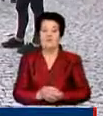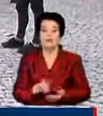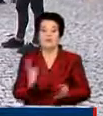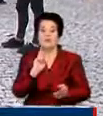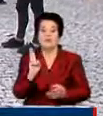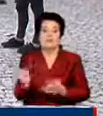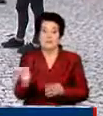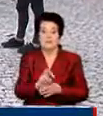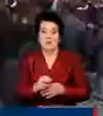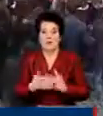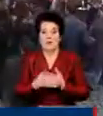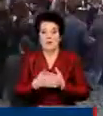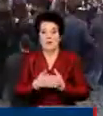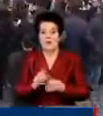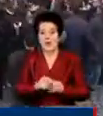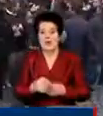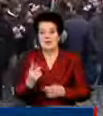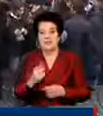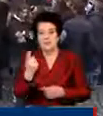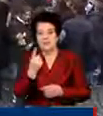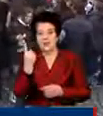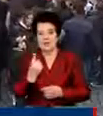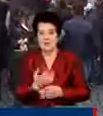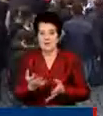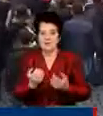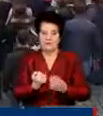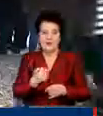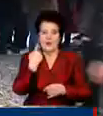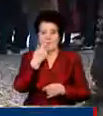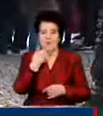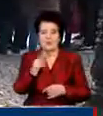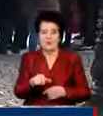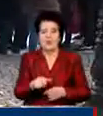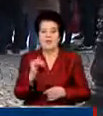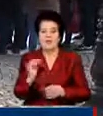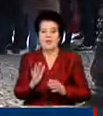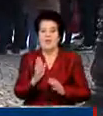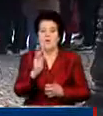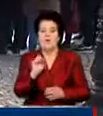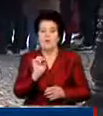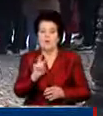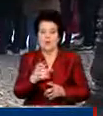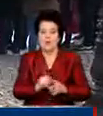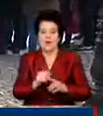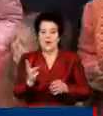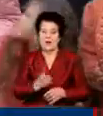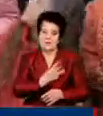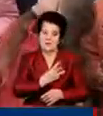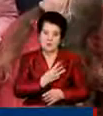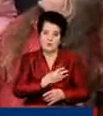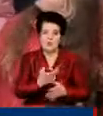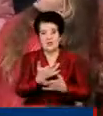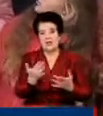apropiat primii de tricolorul acoperit de cărți și-au îmbogățit bibliotecile personale cu volume pe care și le-au dorit. Ceilalți au fost nevoiți să aleagă